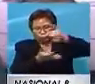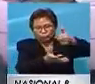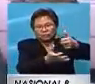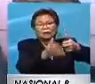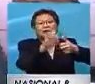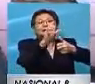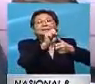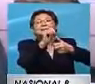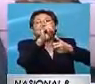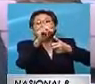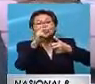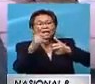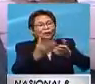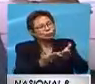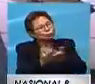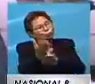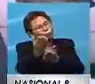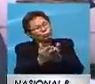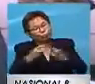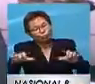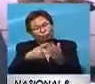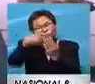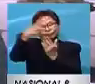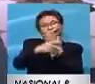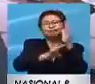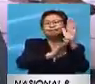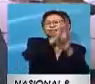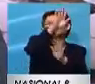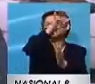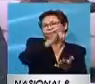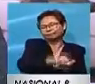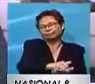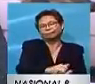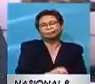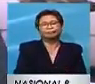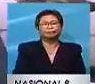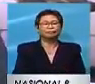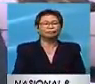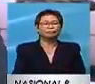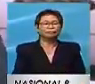Siddiq bagi meneruskan pelaksanaan program pembangunan berkaitan